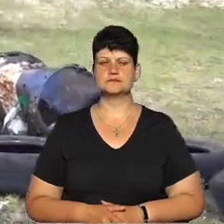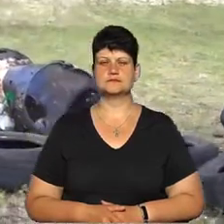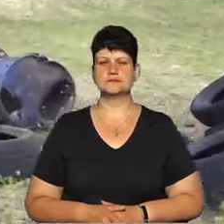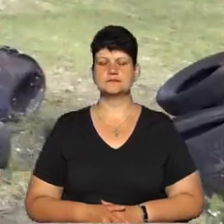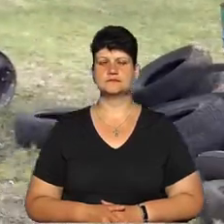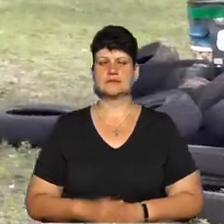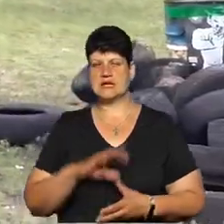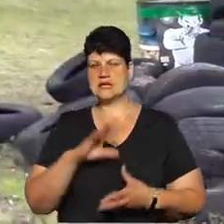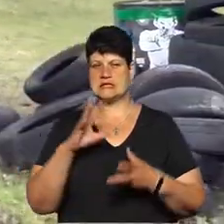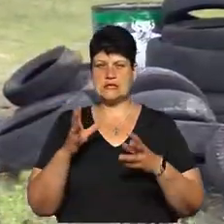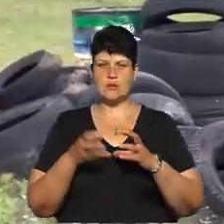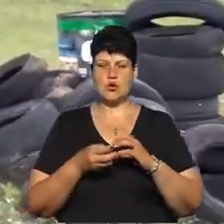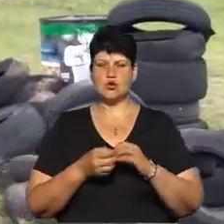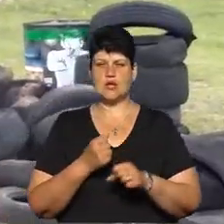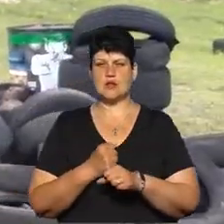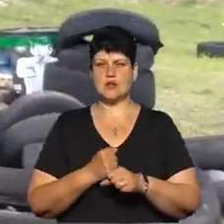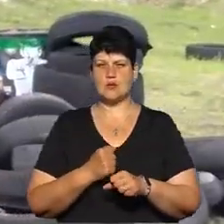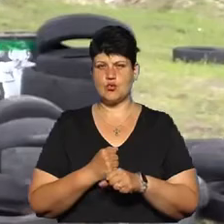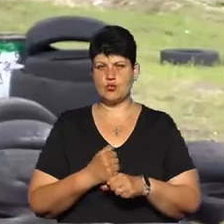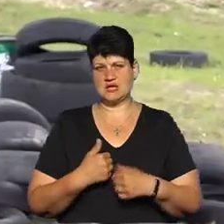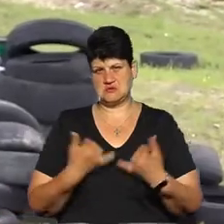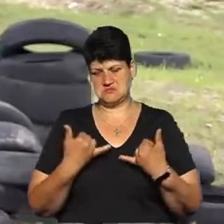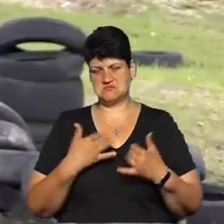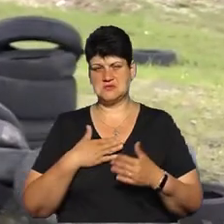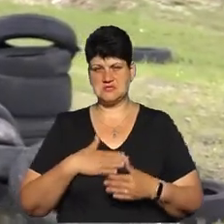Загалом по результатах роботи я на сьогодні задоволений.